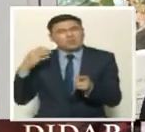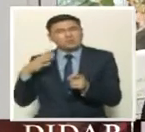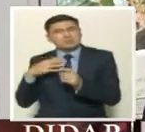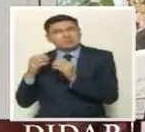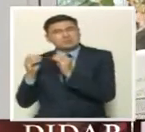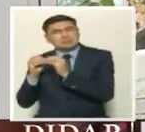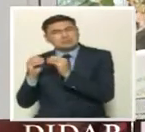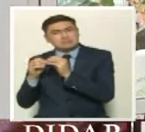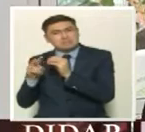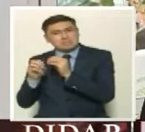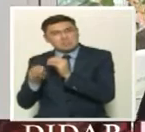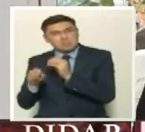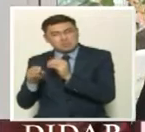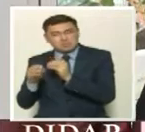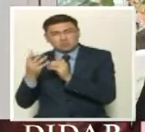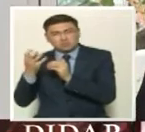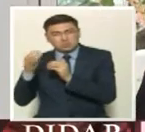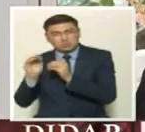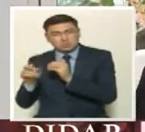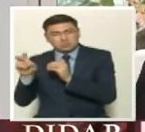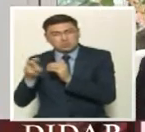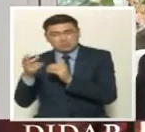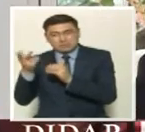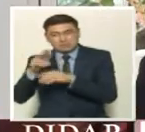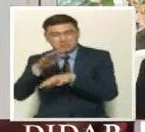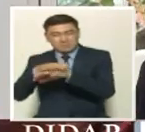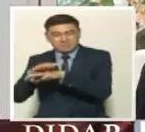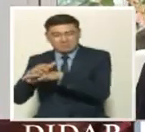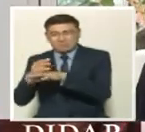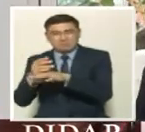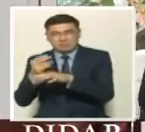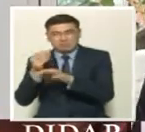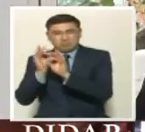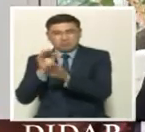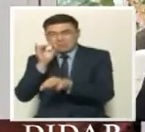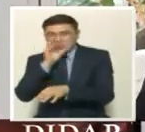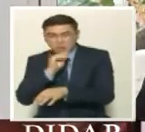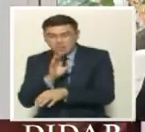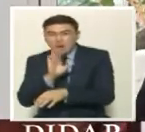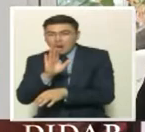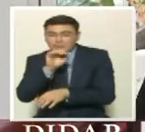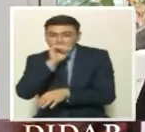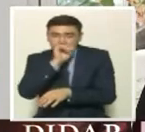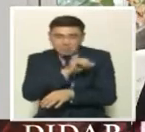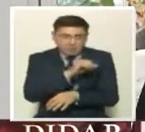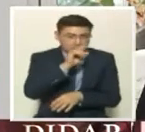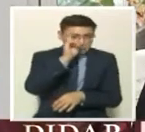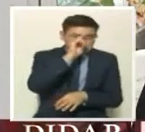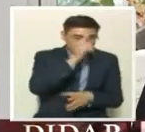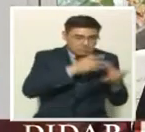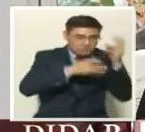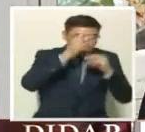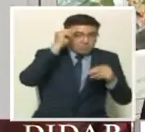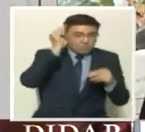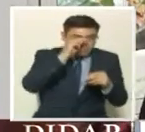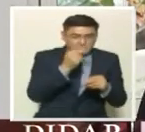закрыть сумму 500 тысяч долларов в трех банках но благодаря знаниям закрыла за два с половиной года и сейчас я очень